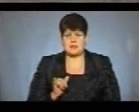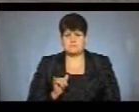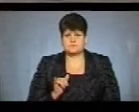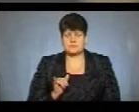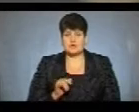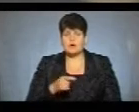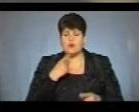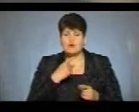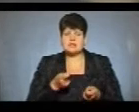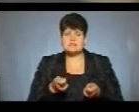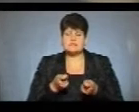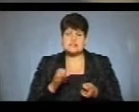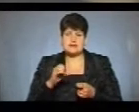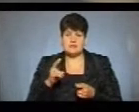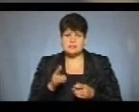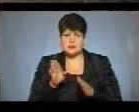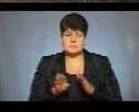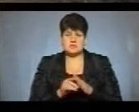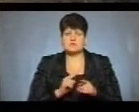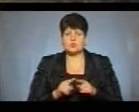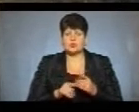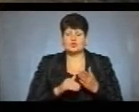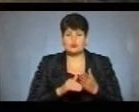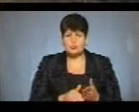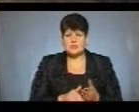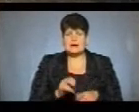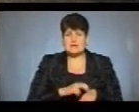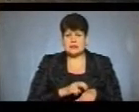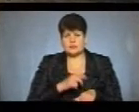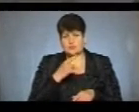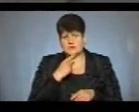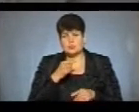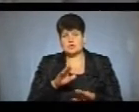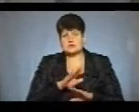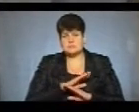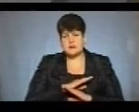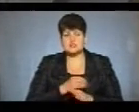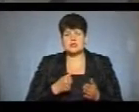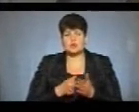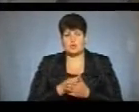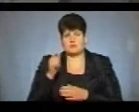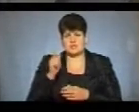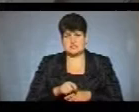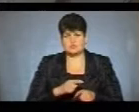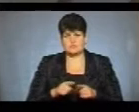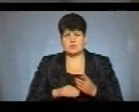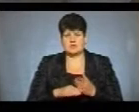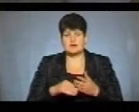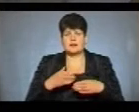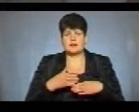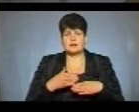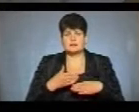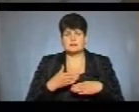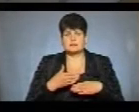словами завідувача Скалацької підстанції швидкої допомоги Петра Швеця, лікарі констатували смерть дівчини до приїзду швидкої через травму шийного відділу